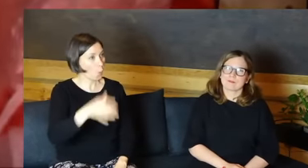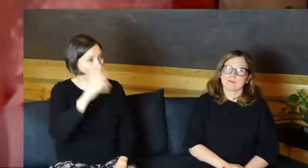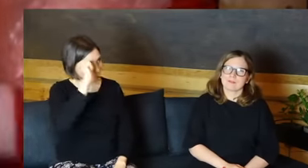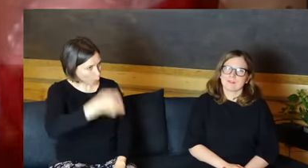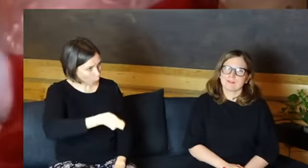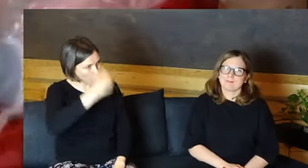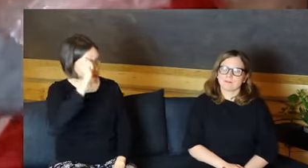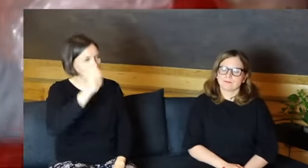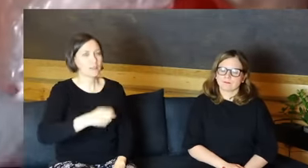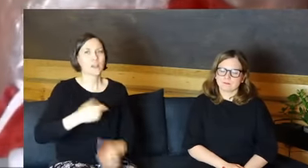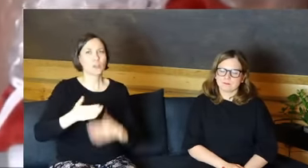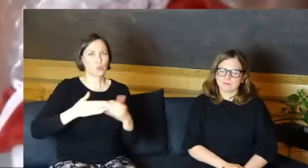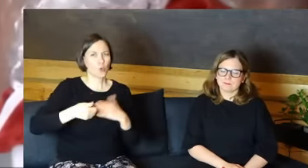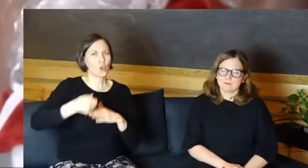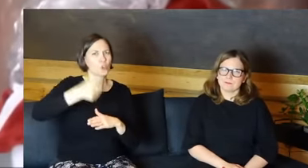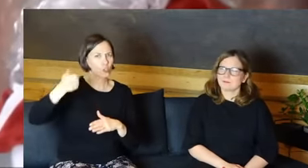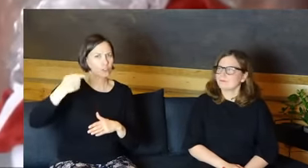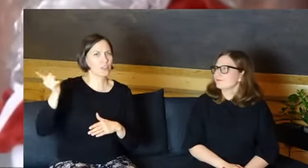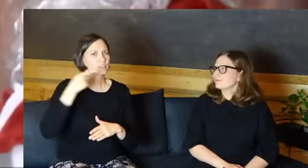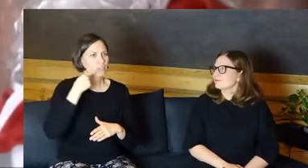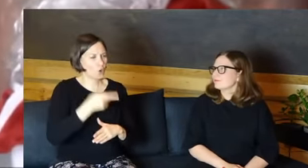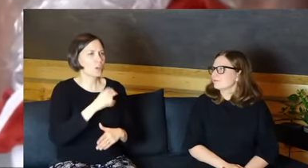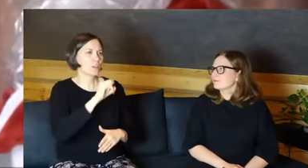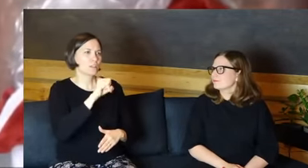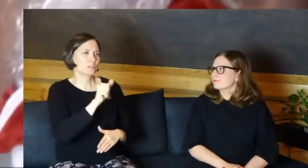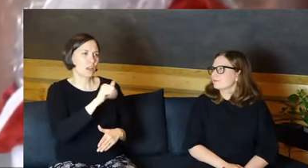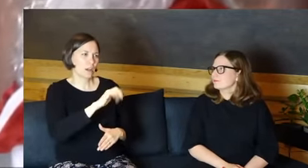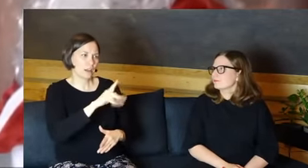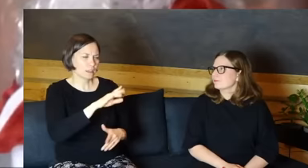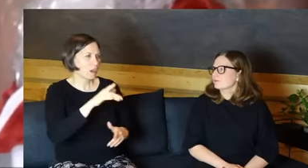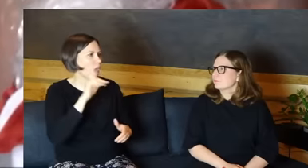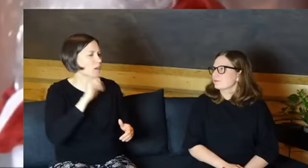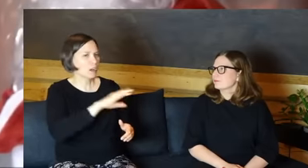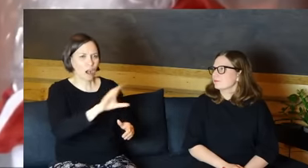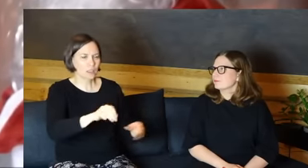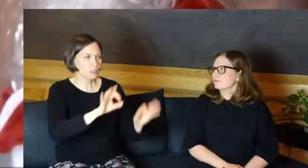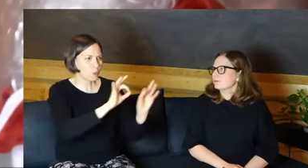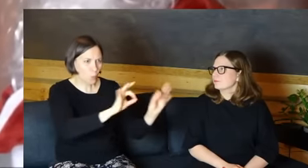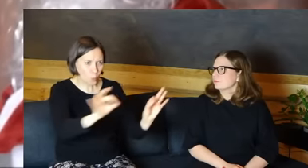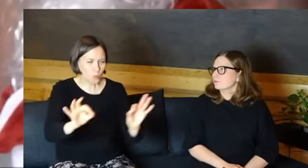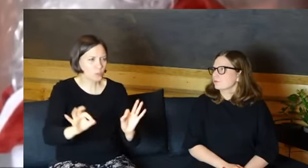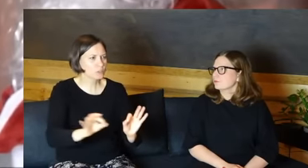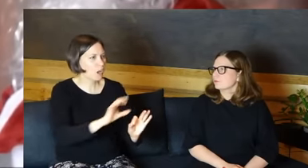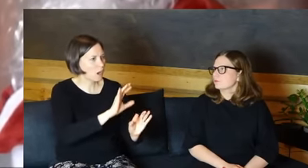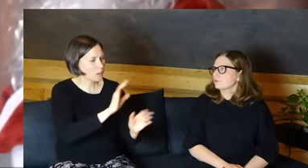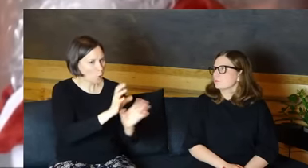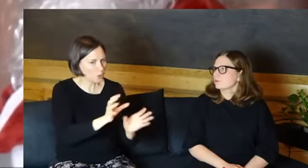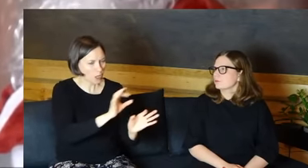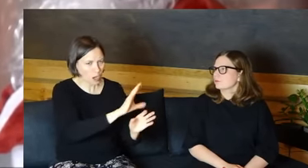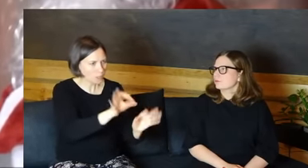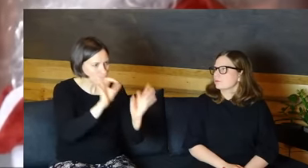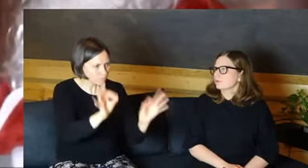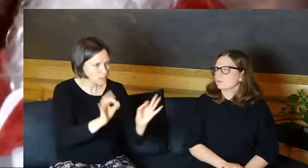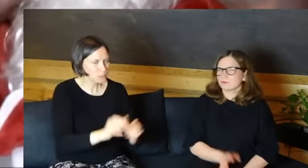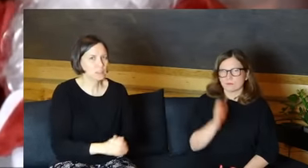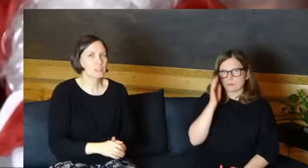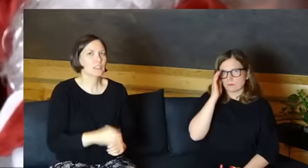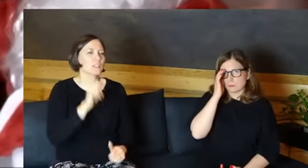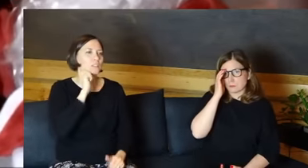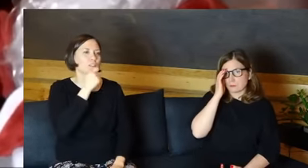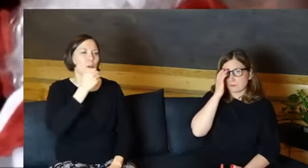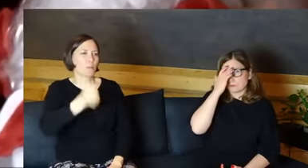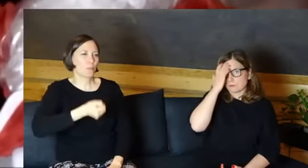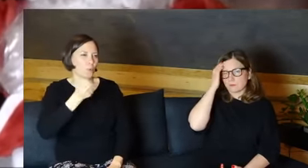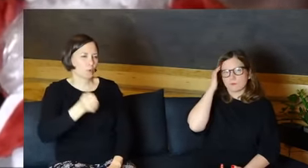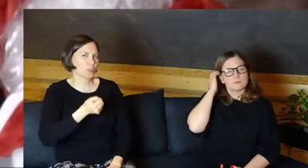oma paikkansa ja peti aina siellä viimeisen päälle kunnossa ja se huolehtii kaikki kohille. Ja on kyllä pukilla, jos